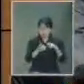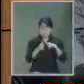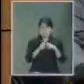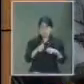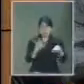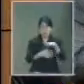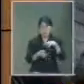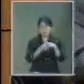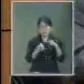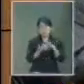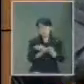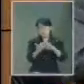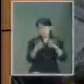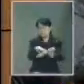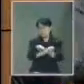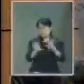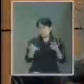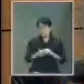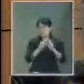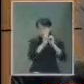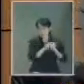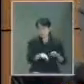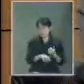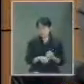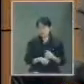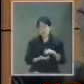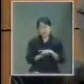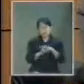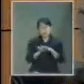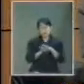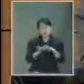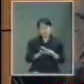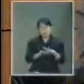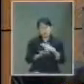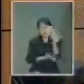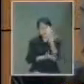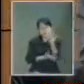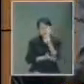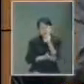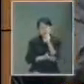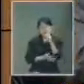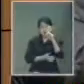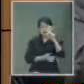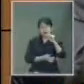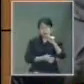พูดอย่างนี้เอทีวีเขาไม่ด่าผมนะเพราะผมพูดเพื่อชาติบ้านเมือง